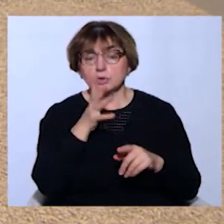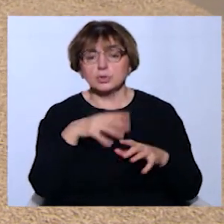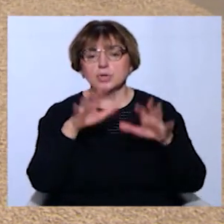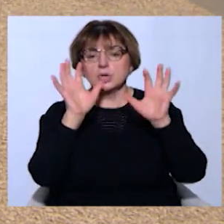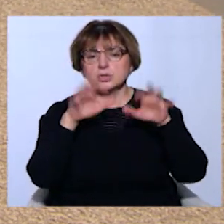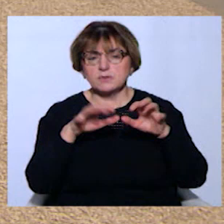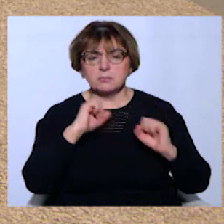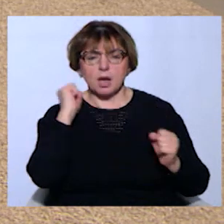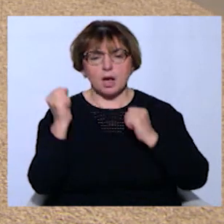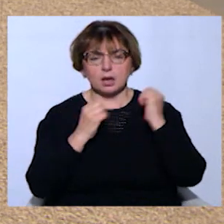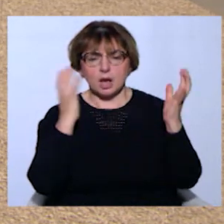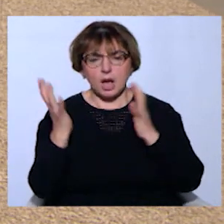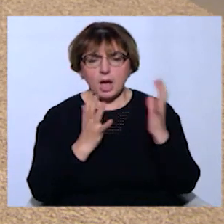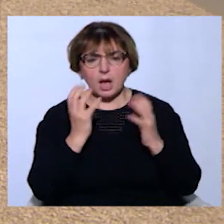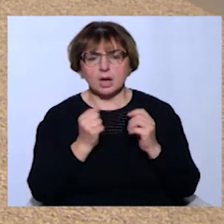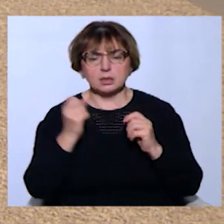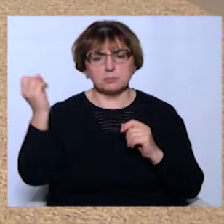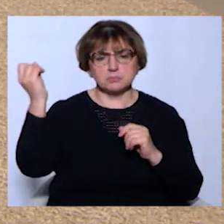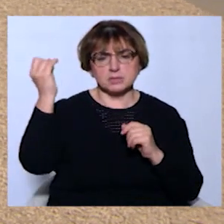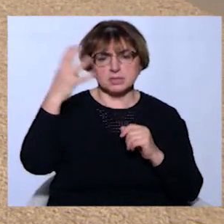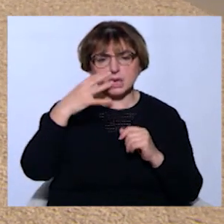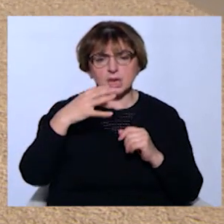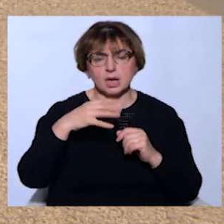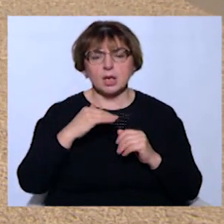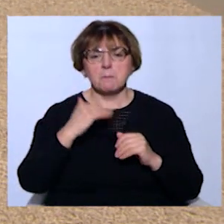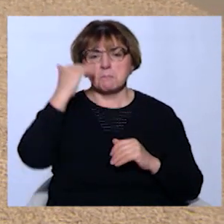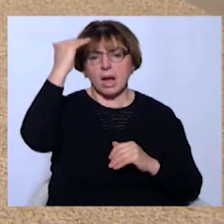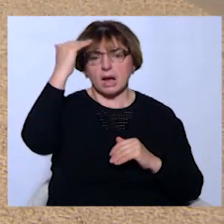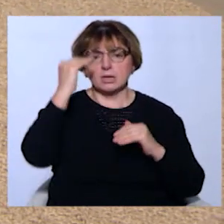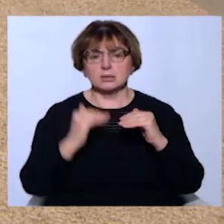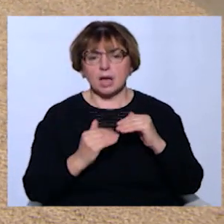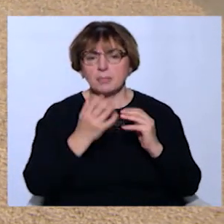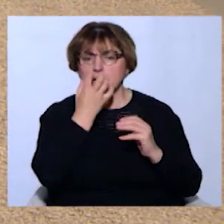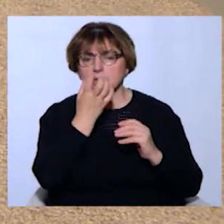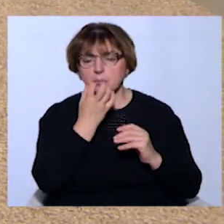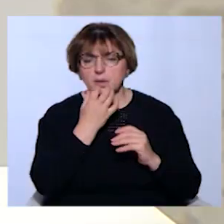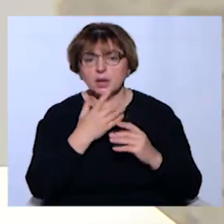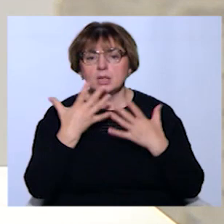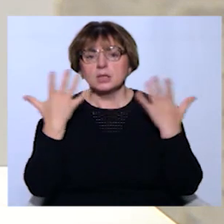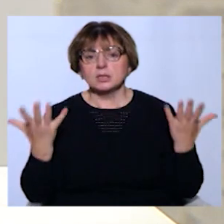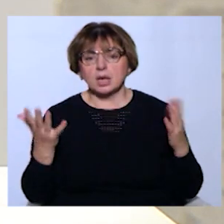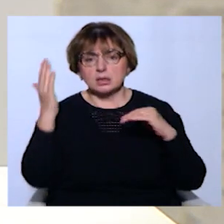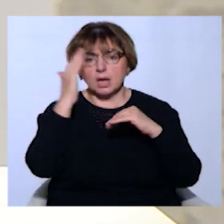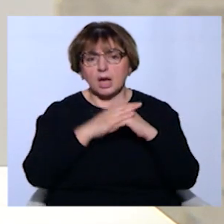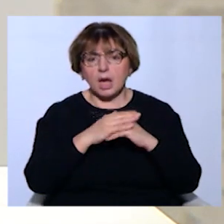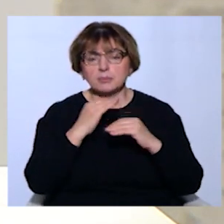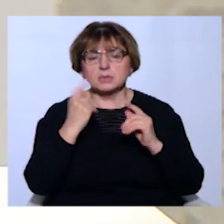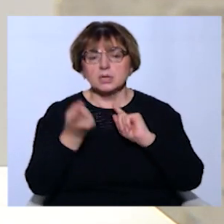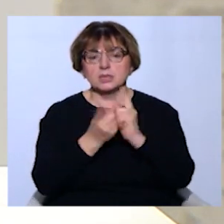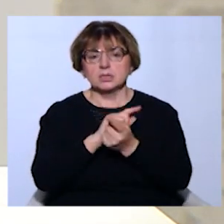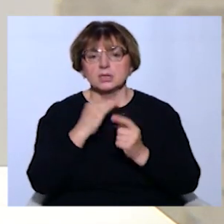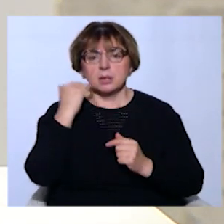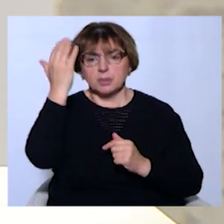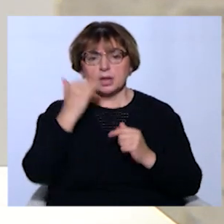წვიმა, ქარი, მზე, მაღალი და დაბალი ტემპერატურები, დღისა და ღამის ტემპერატურის ცვალებადობა